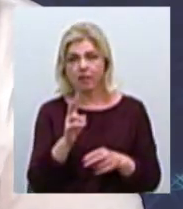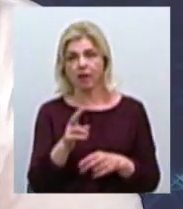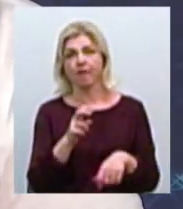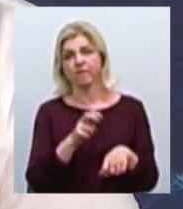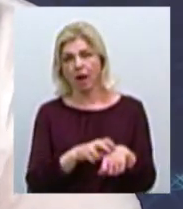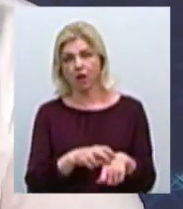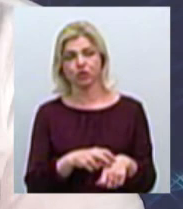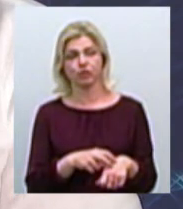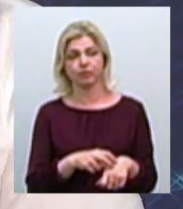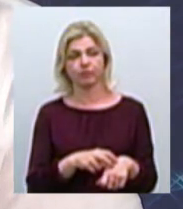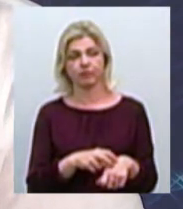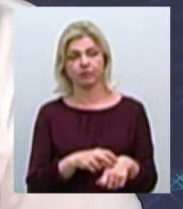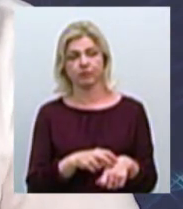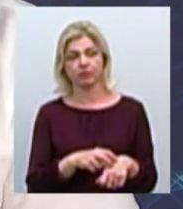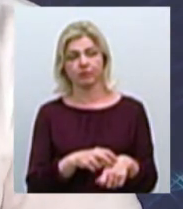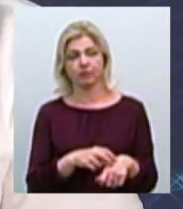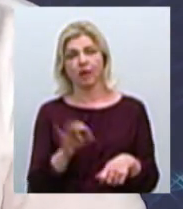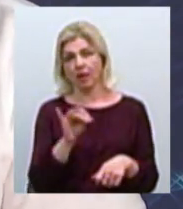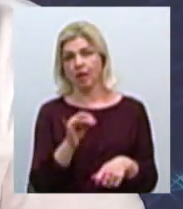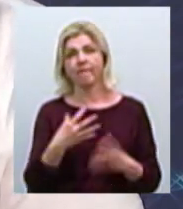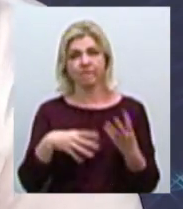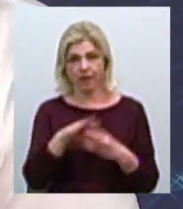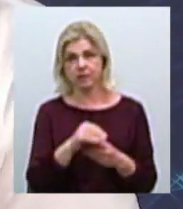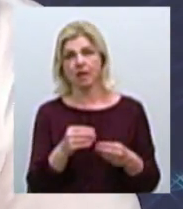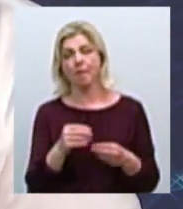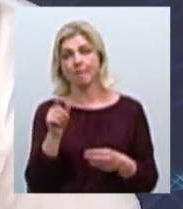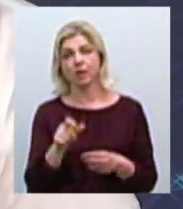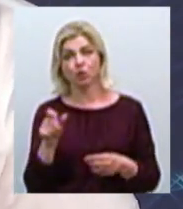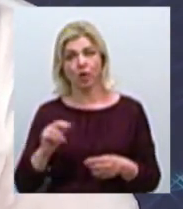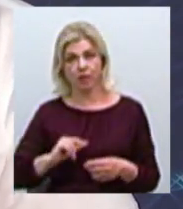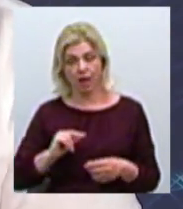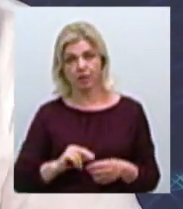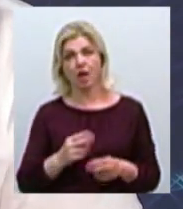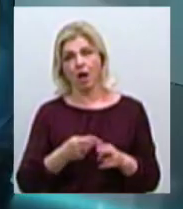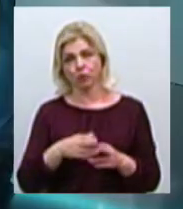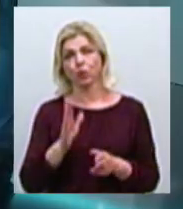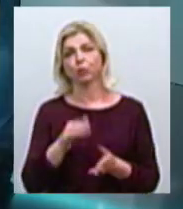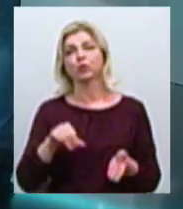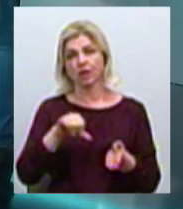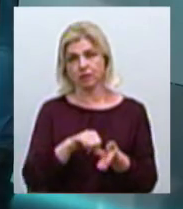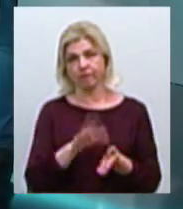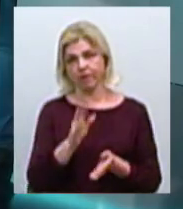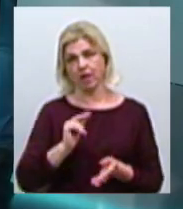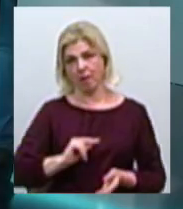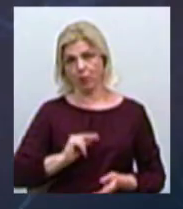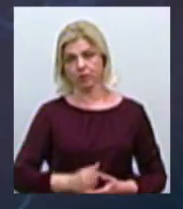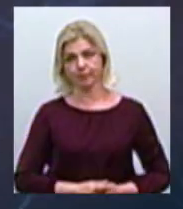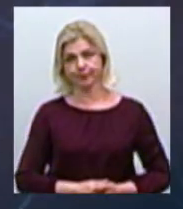і весь остальной персонал, который будет, скажем так, задействован в работе этих автобусов.